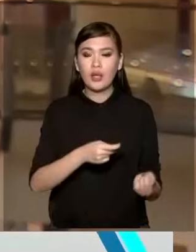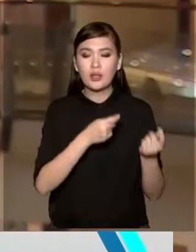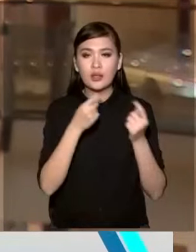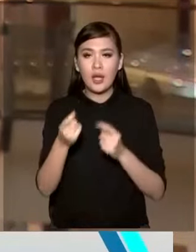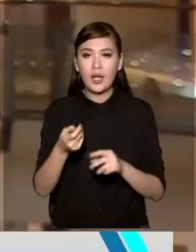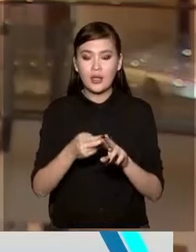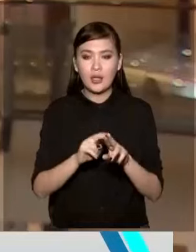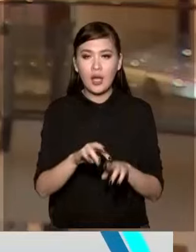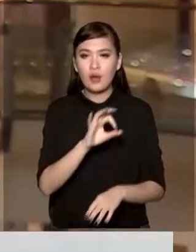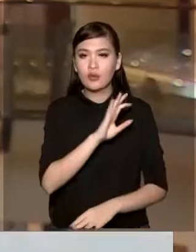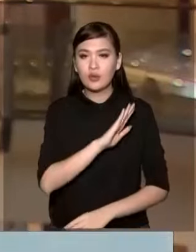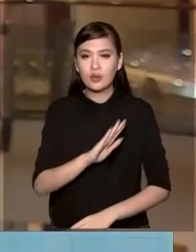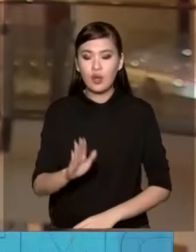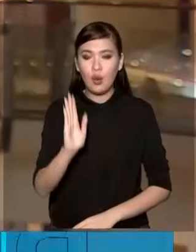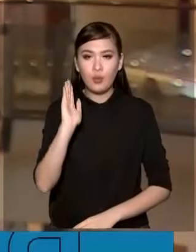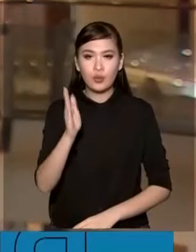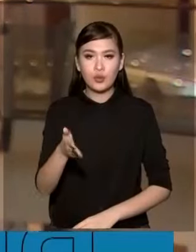это, безусловно,